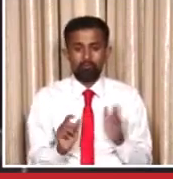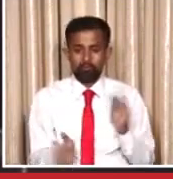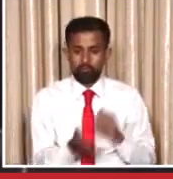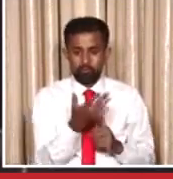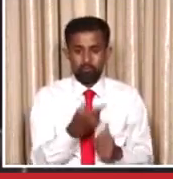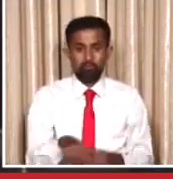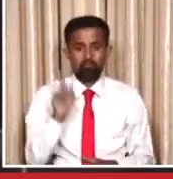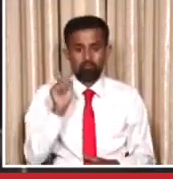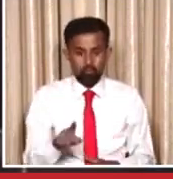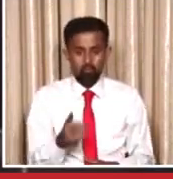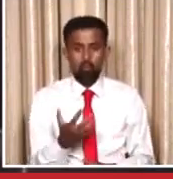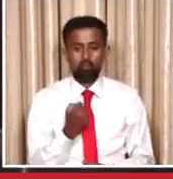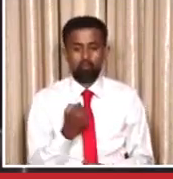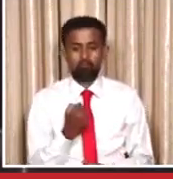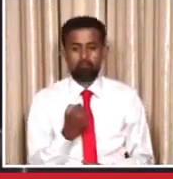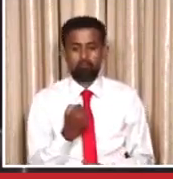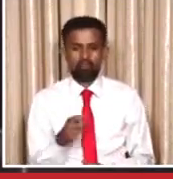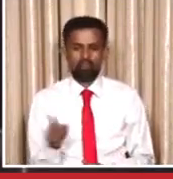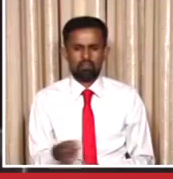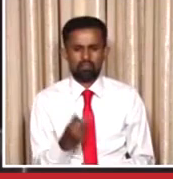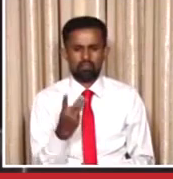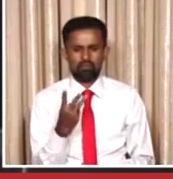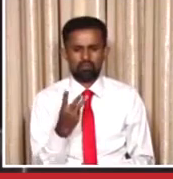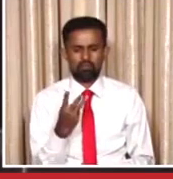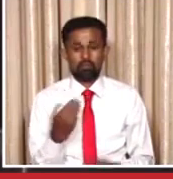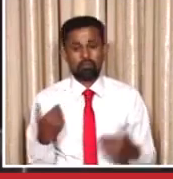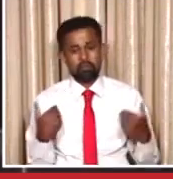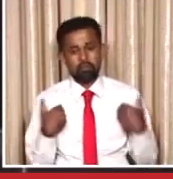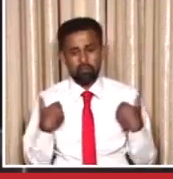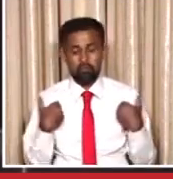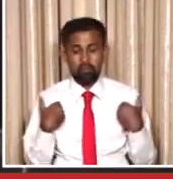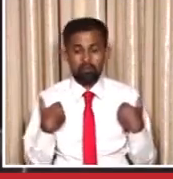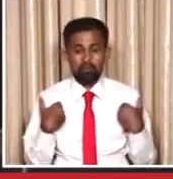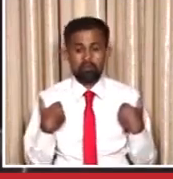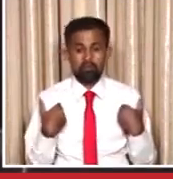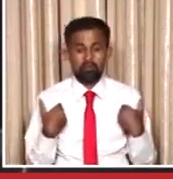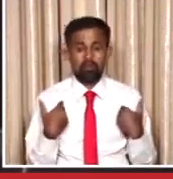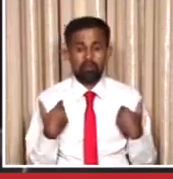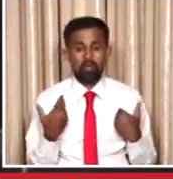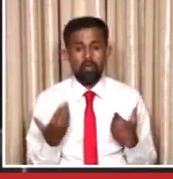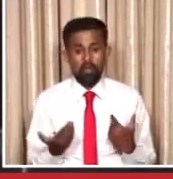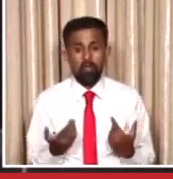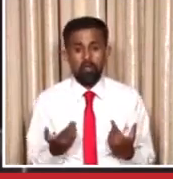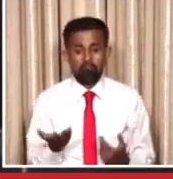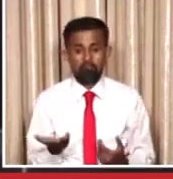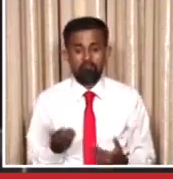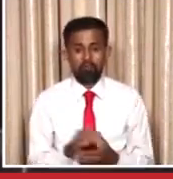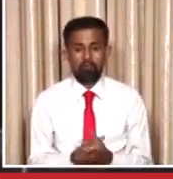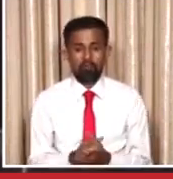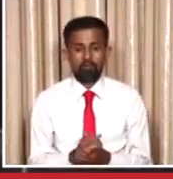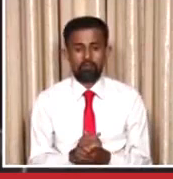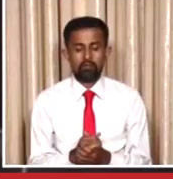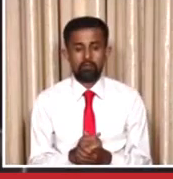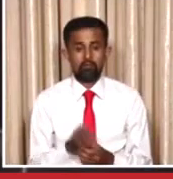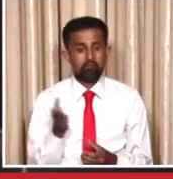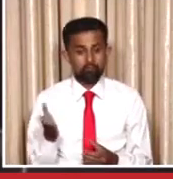இதற்காக பல தினங்கள் அலைந்து தெரிய வேண்டிய தேவைப்பாடு இருக்கிறது. எனவே அது சம்பந்தமாக 4000 ரூபாய் கொடுப்பனவு கொடுத்து தான் எடுக்க வேண்டும். அதை